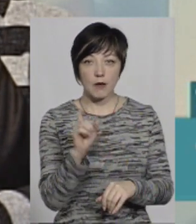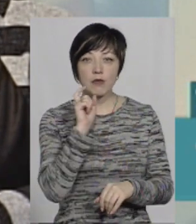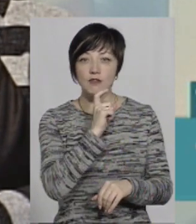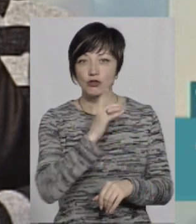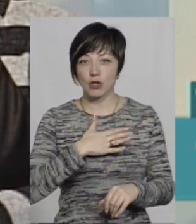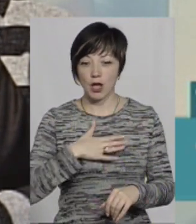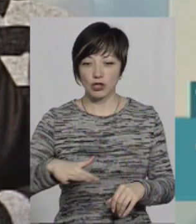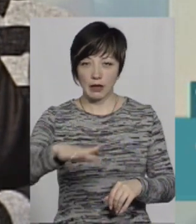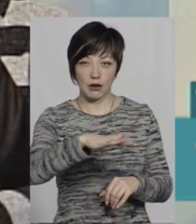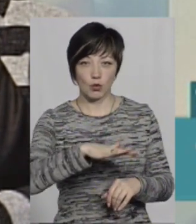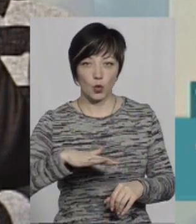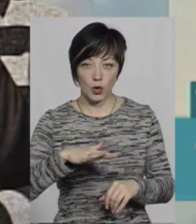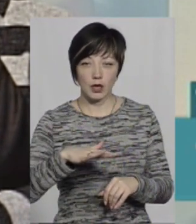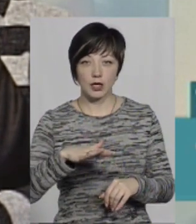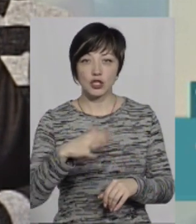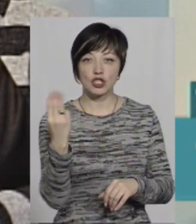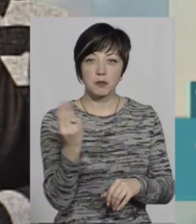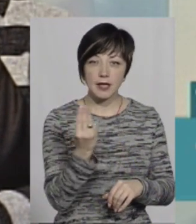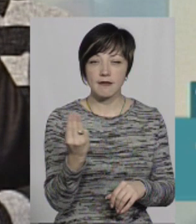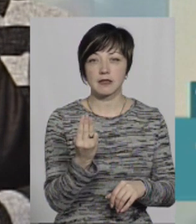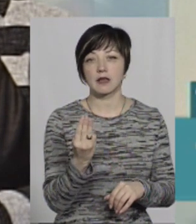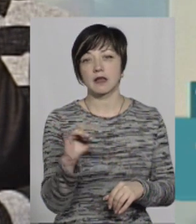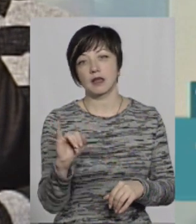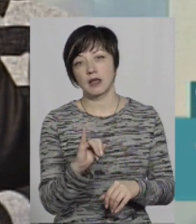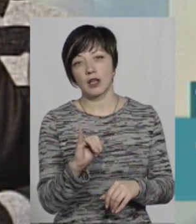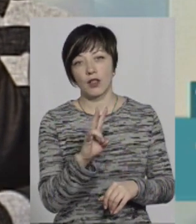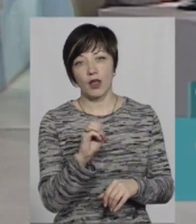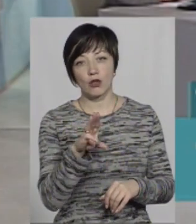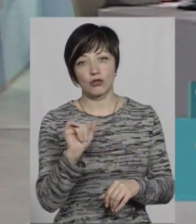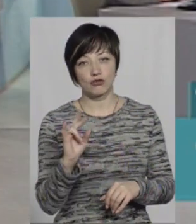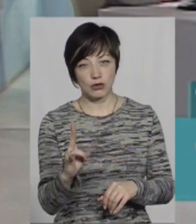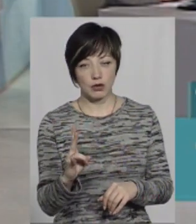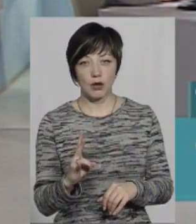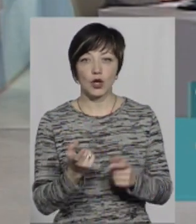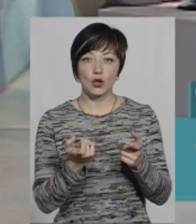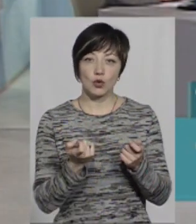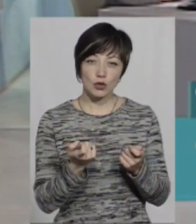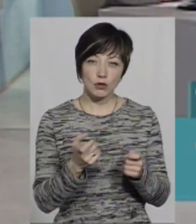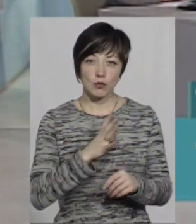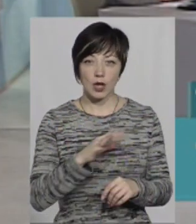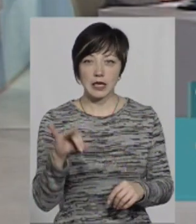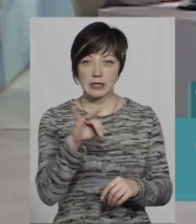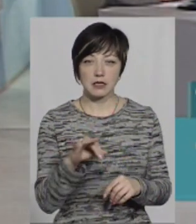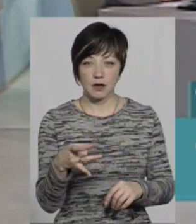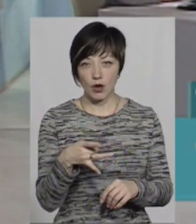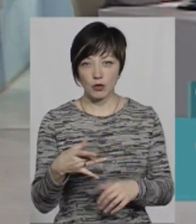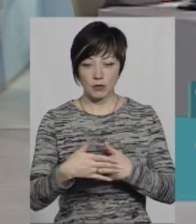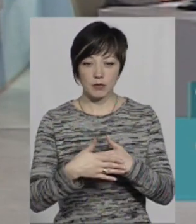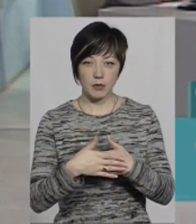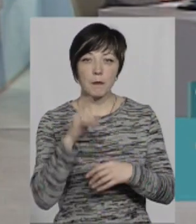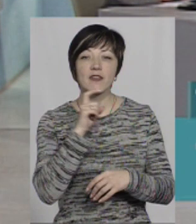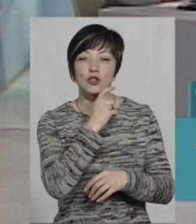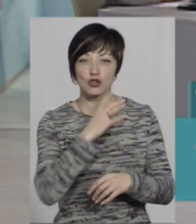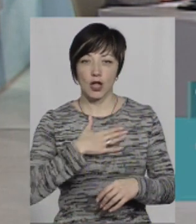північних наших територіях, це Шепетівська і Нітішин. Трошки, по-моєму, Ізяславський район. Ну, коротше,